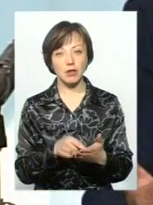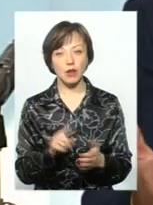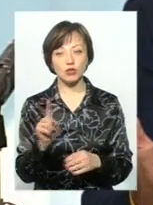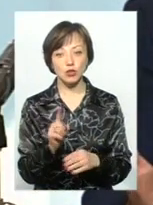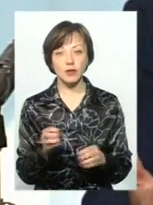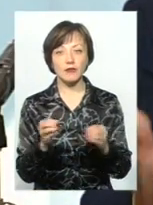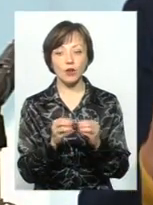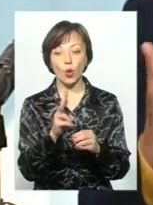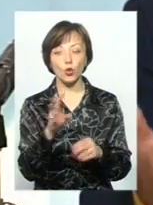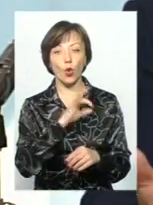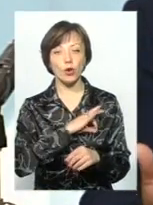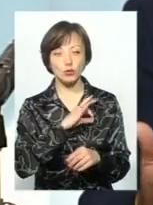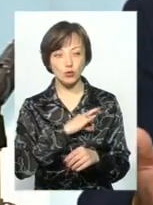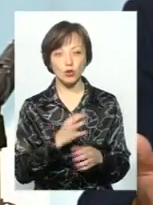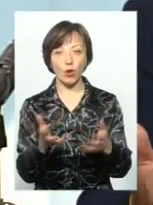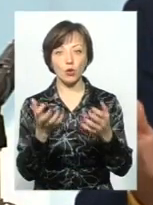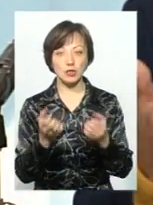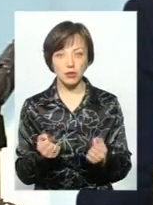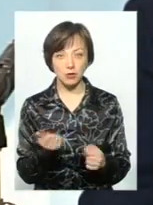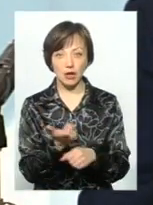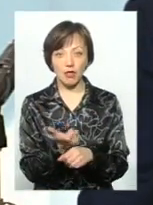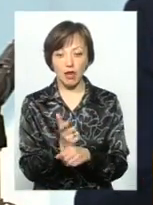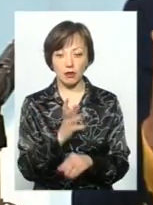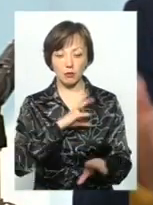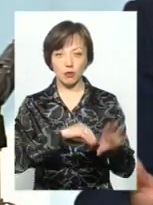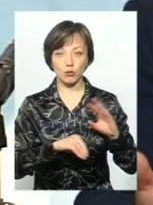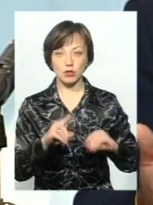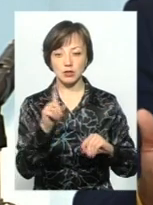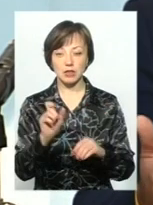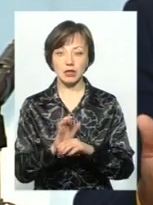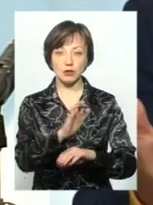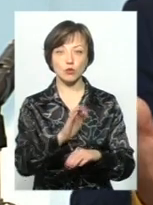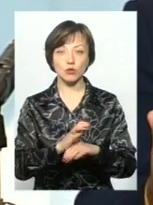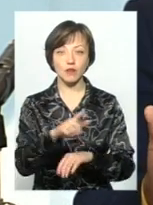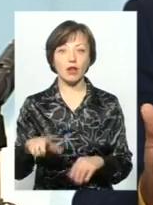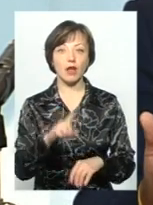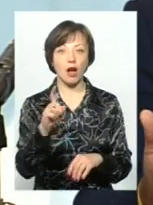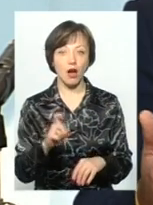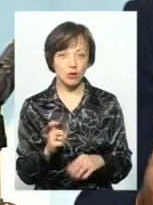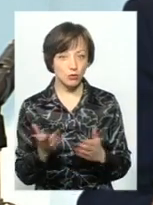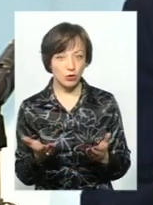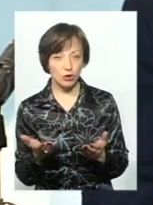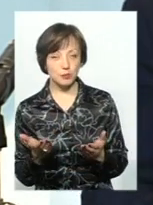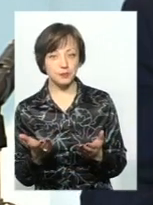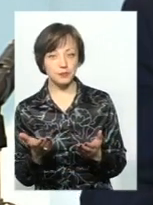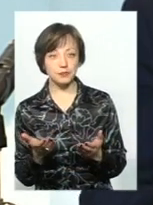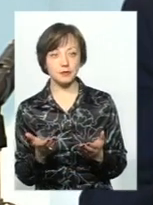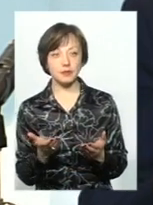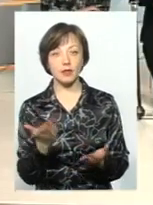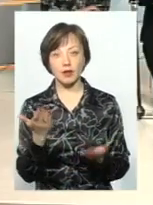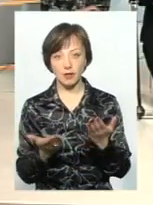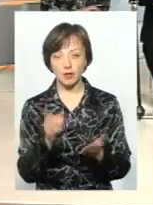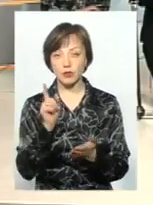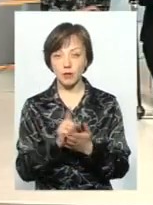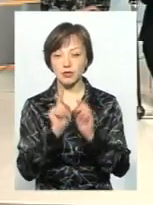ті самі, хто користується і хто отримує надприбутки за транспортування газу і постачання його, так? Ви, напевно, маєте